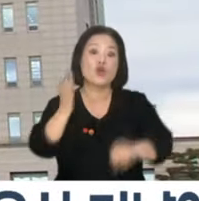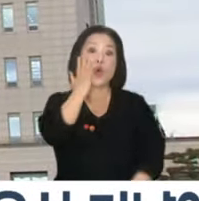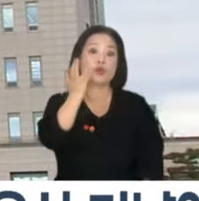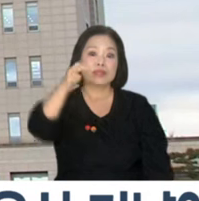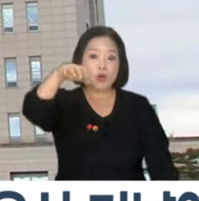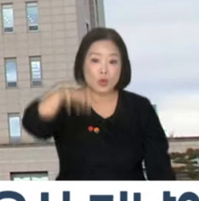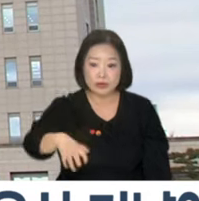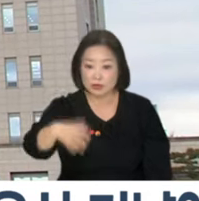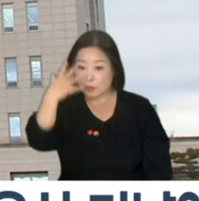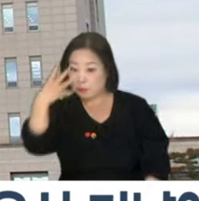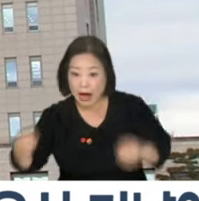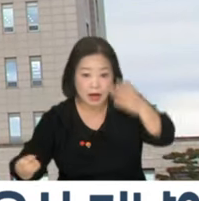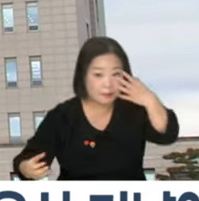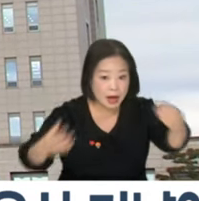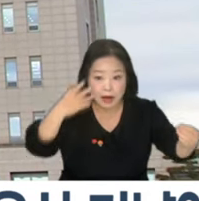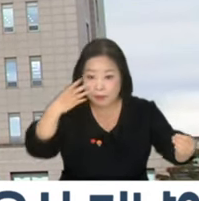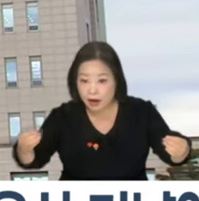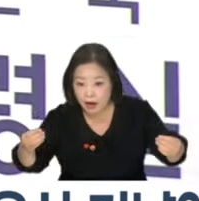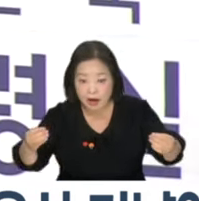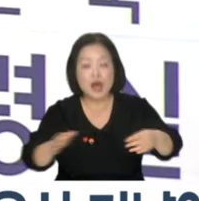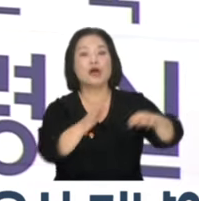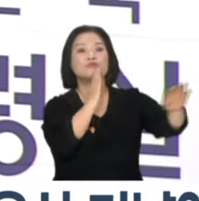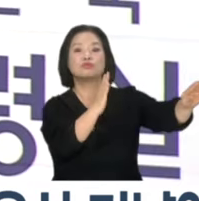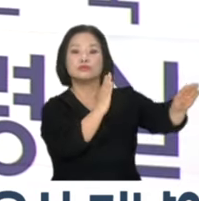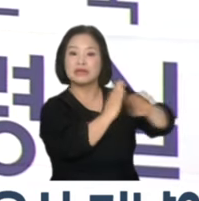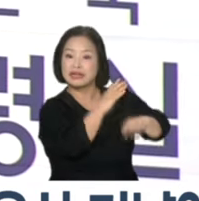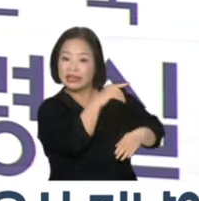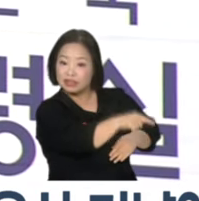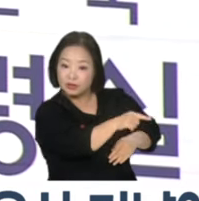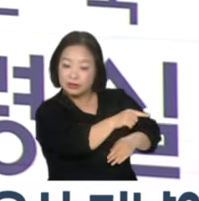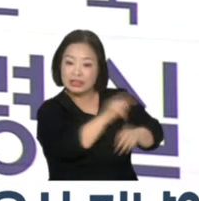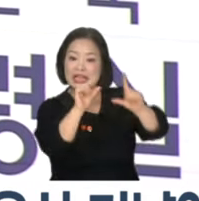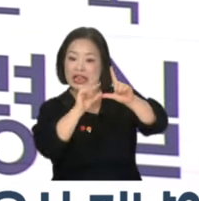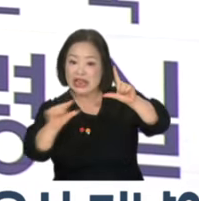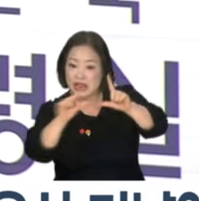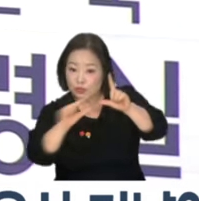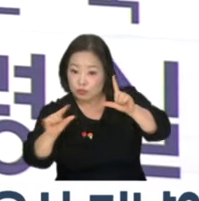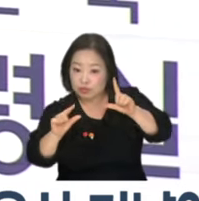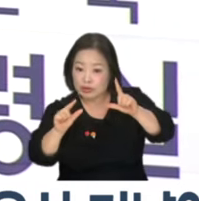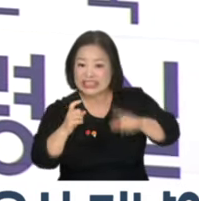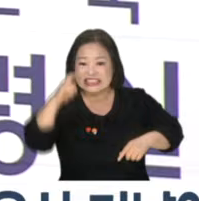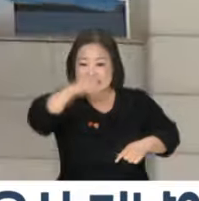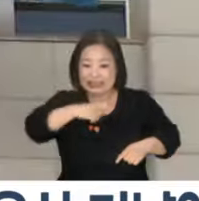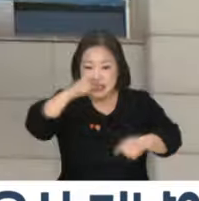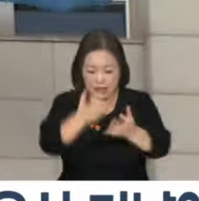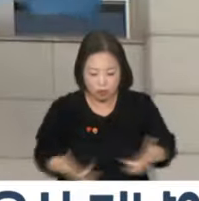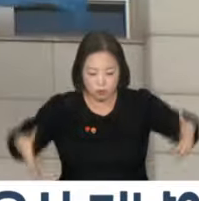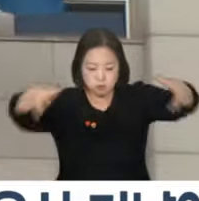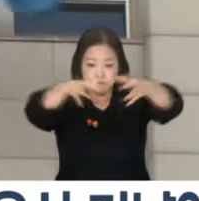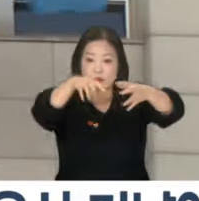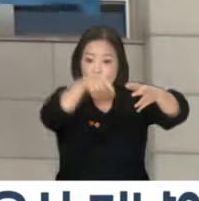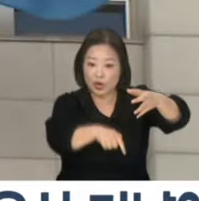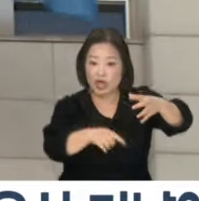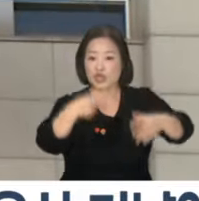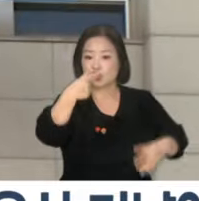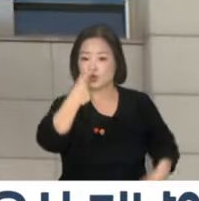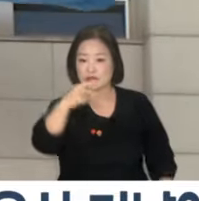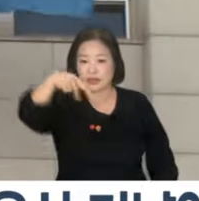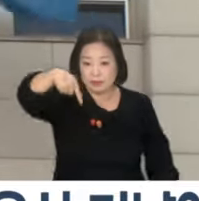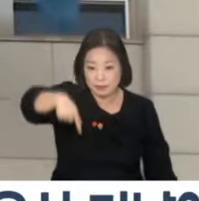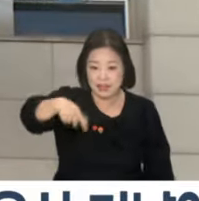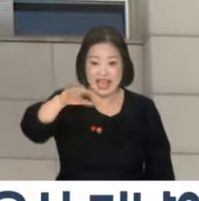대에서도 발견됐는데 북한이 일부 풍선에 위치정보 시스템을 설치하는만큼 애초부터 대통령 시를 노린 것 아니냐는